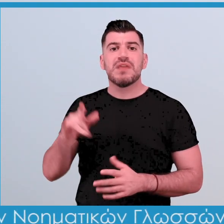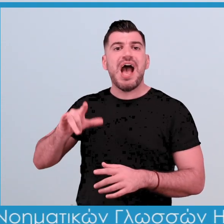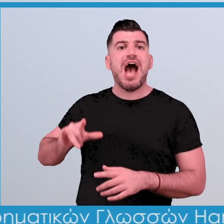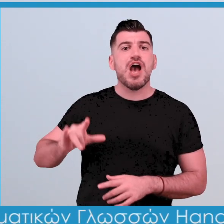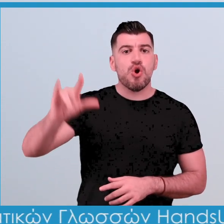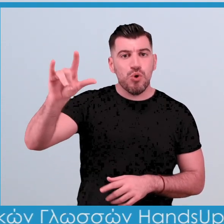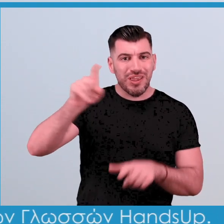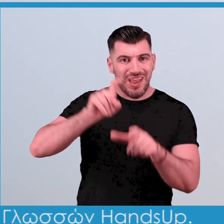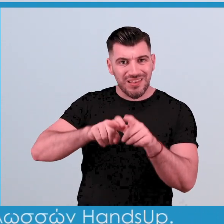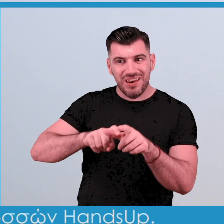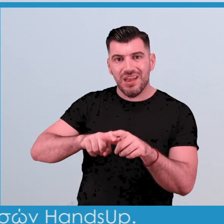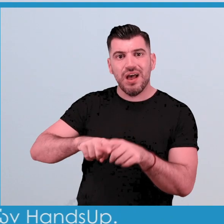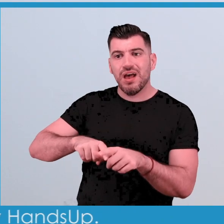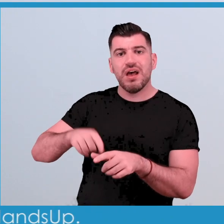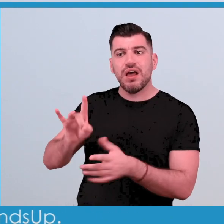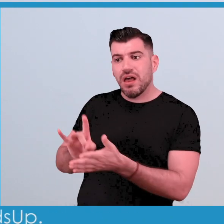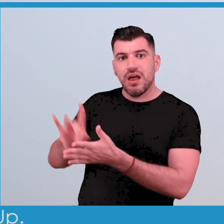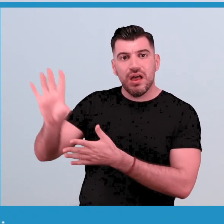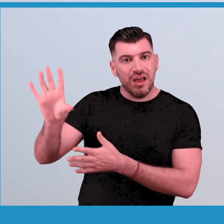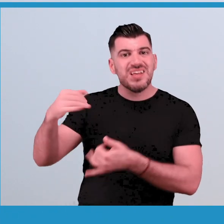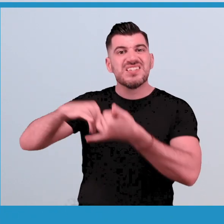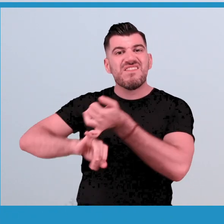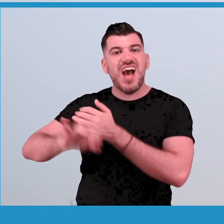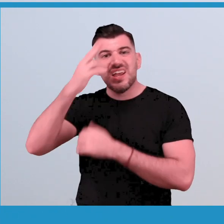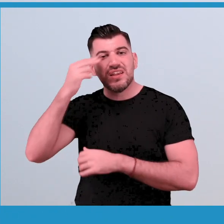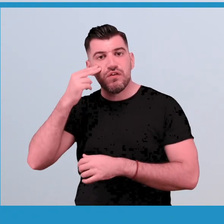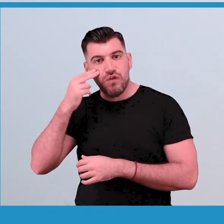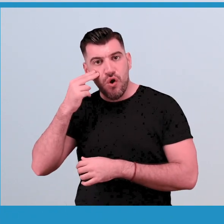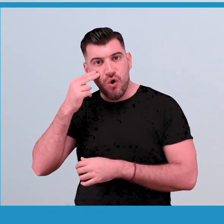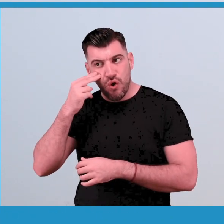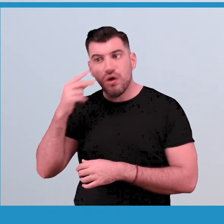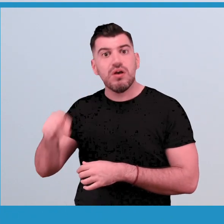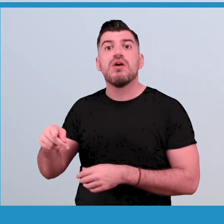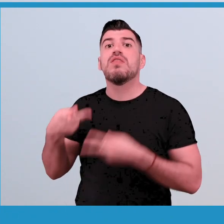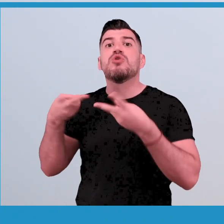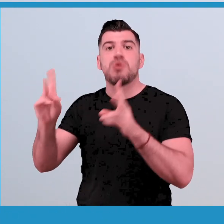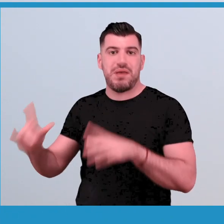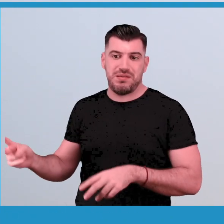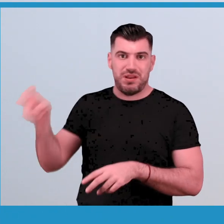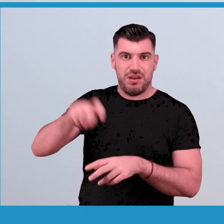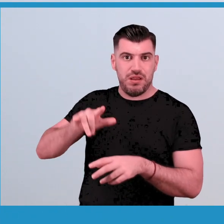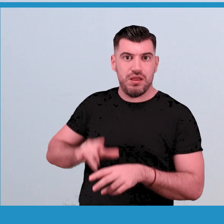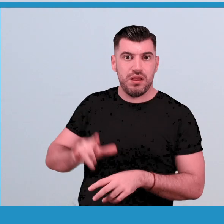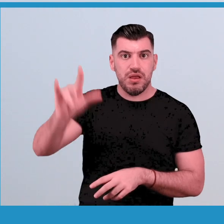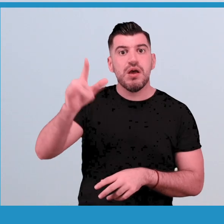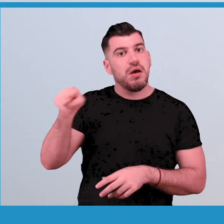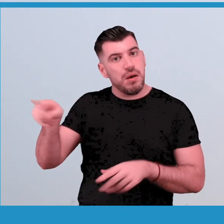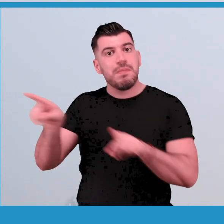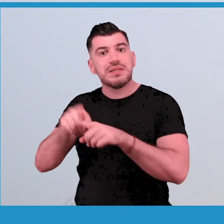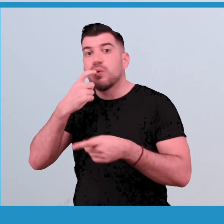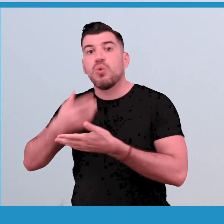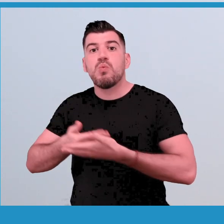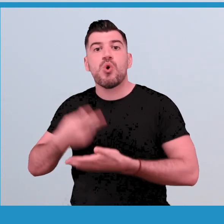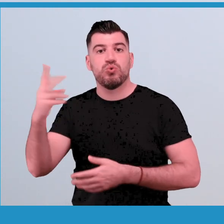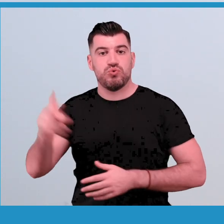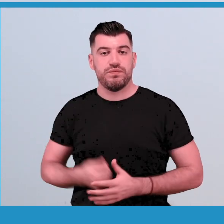σε πτήση εσωτερικού που δεν αφήσανε δηλαδή δύο τυφλούς με το μωρό τους να ταξιδέψουν. Συνεχίζονται κυρίες και κύριοι εκπομπές